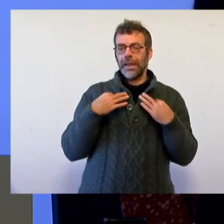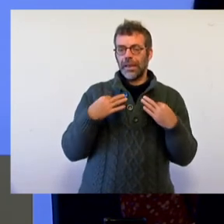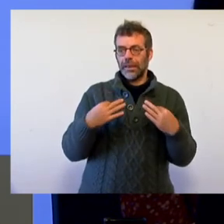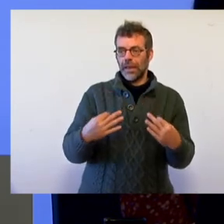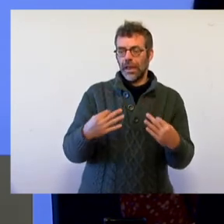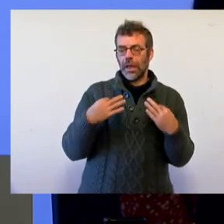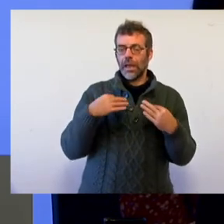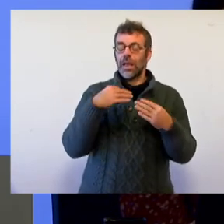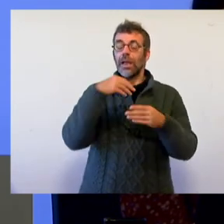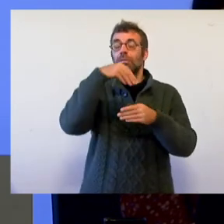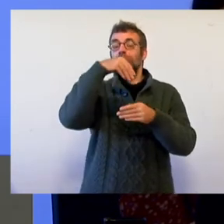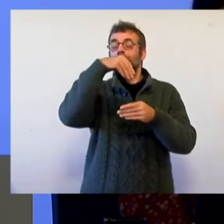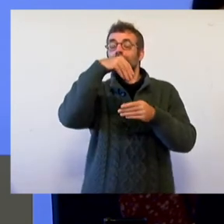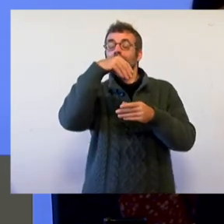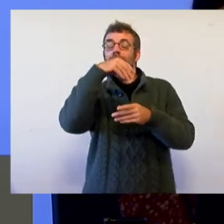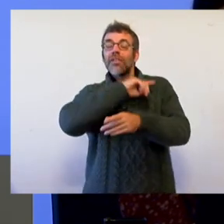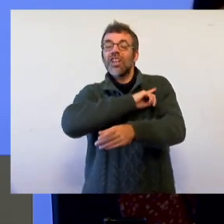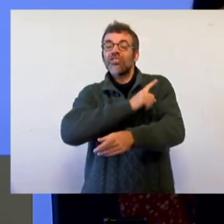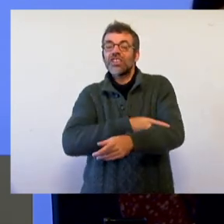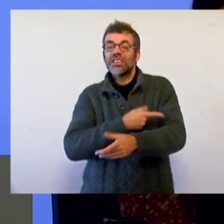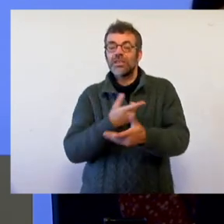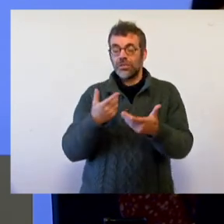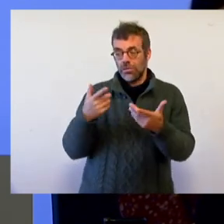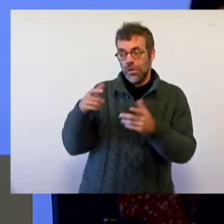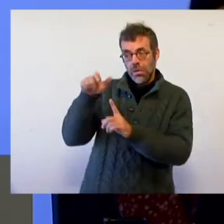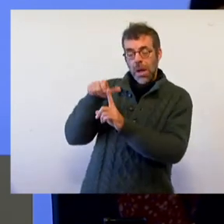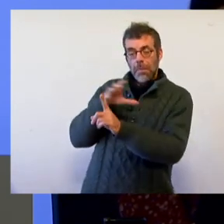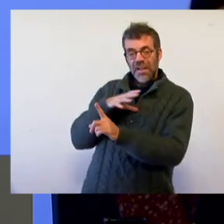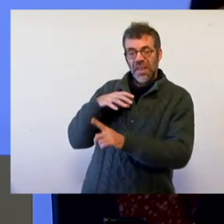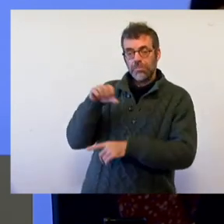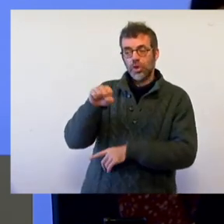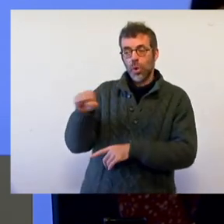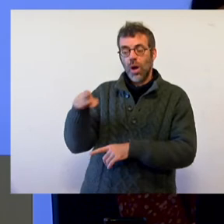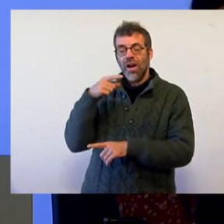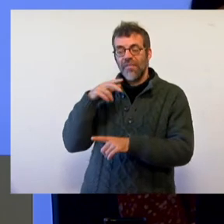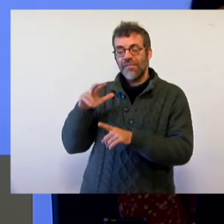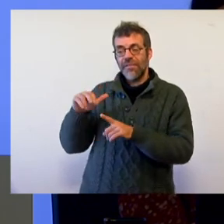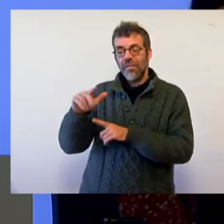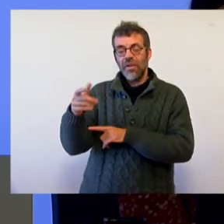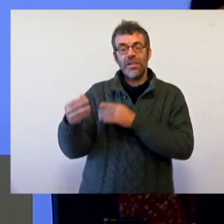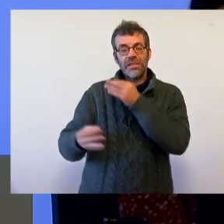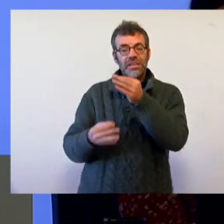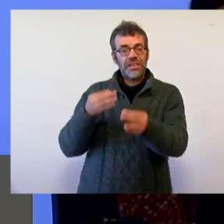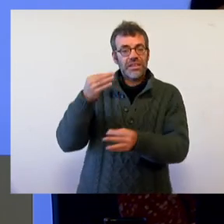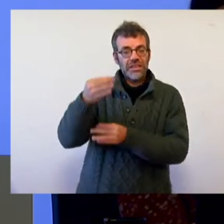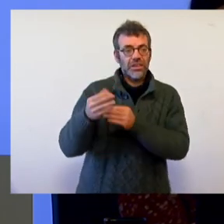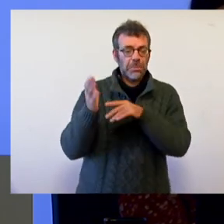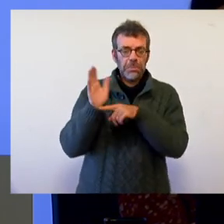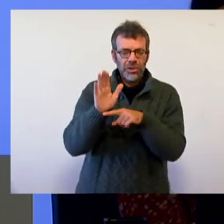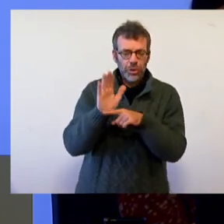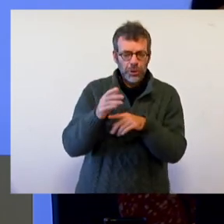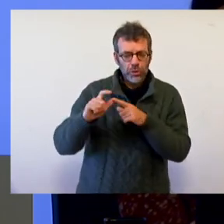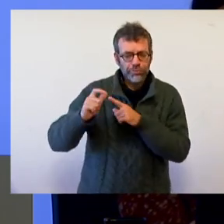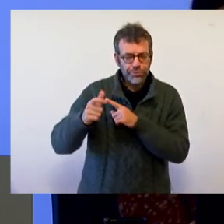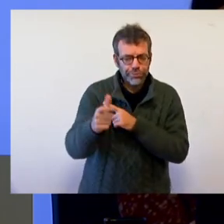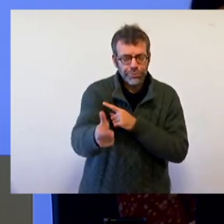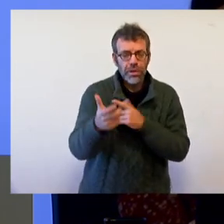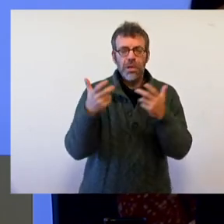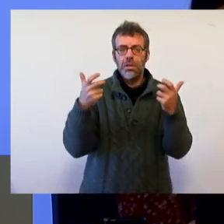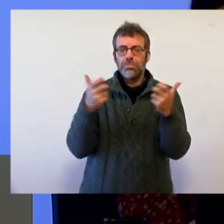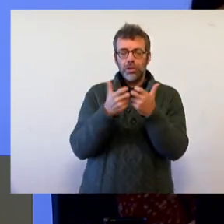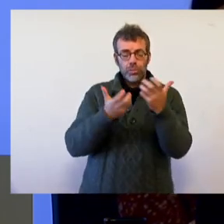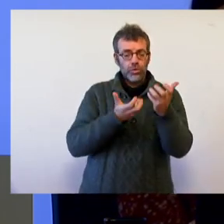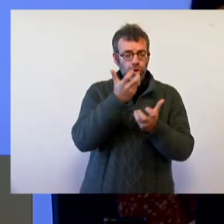patrimoines, et que de temps à autre, Mme Saura rapporte et rapportera de plus en plus la chaufferie bois pour mettre fin au gaz